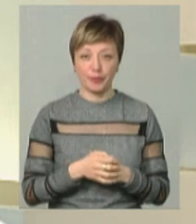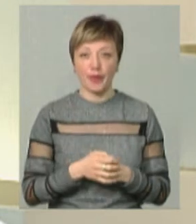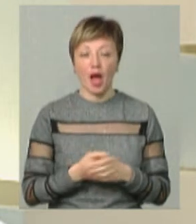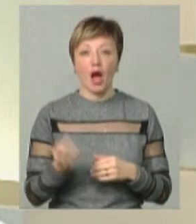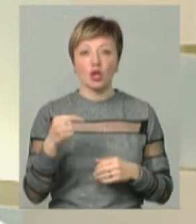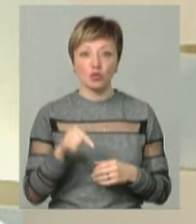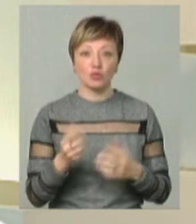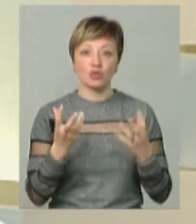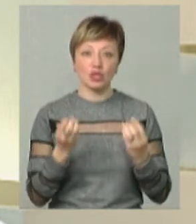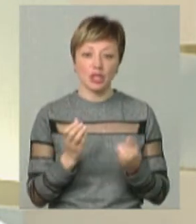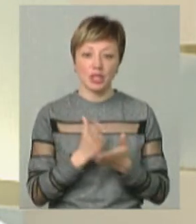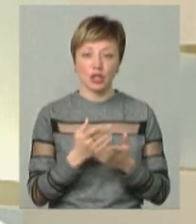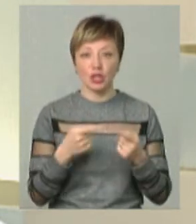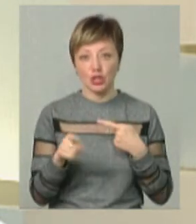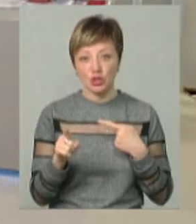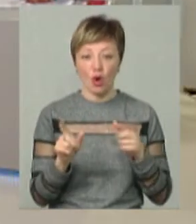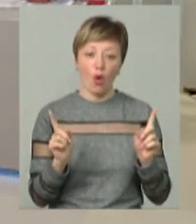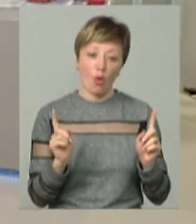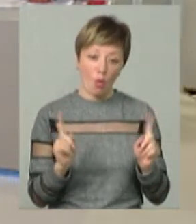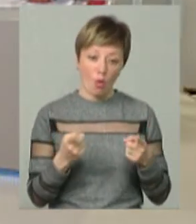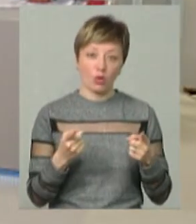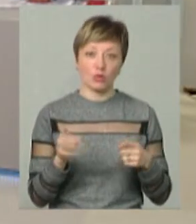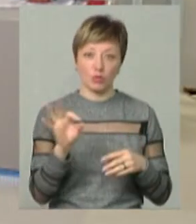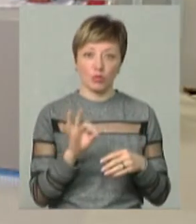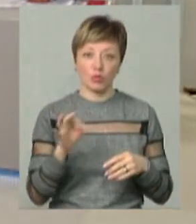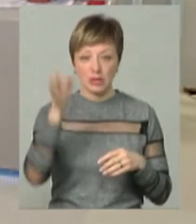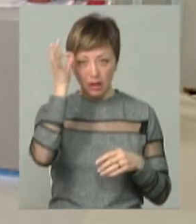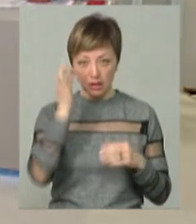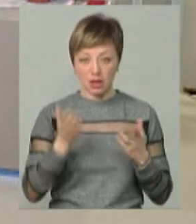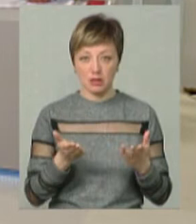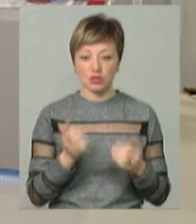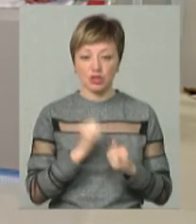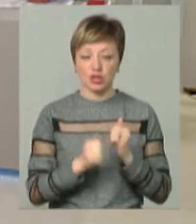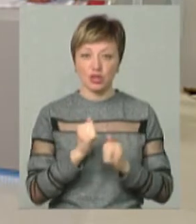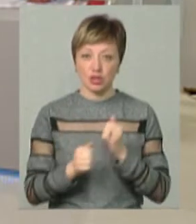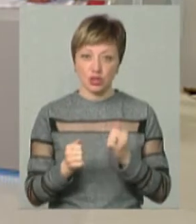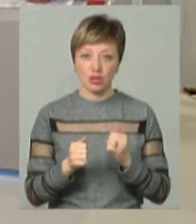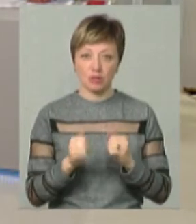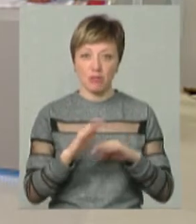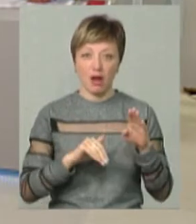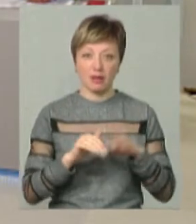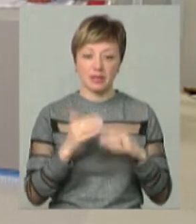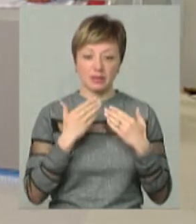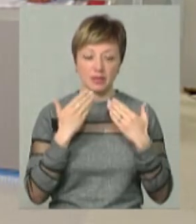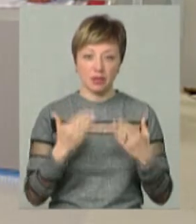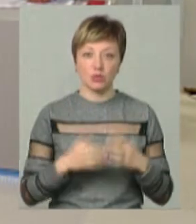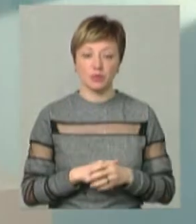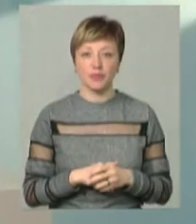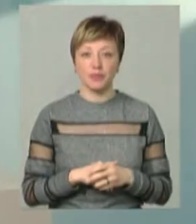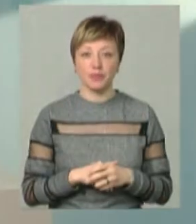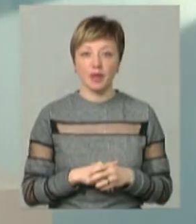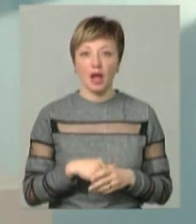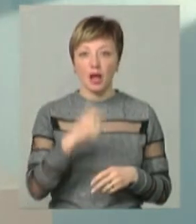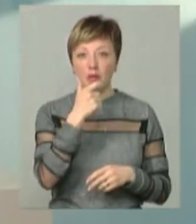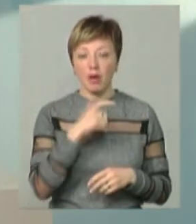тому є ще і інші, але так от коротко про ті, які мені згадалося, які найчастіше в практиці звертаються. А,